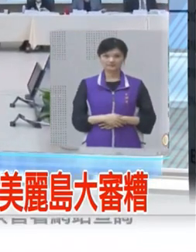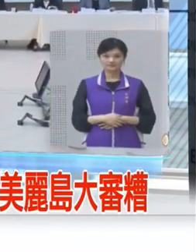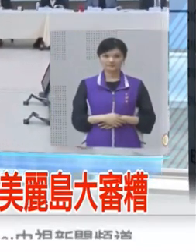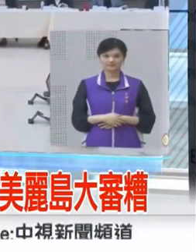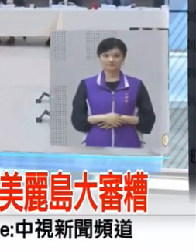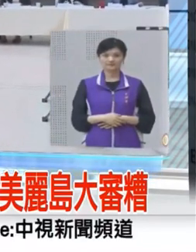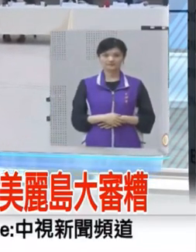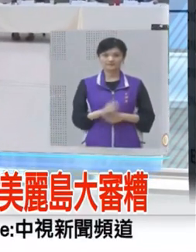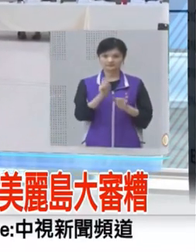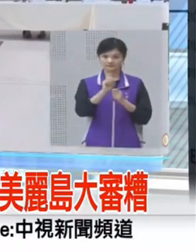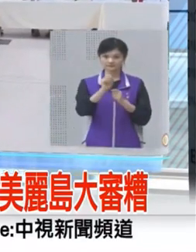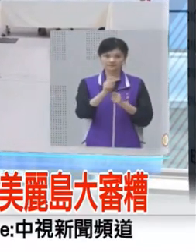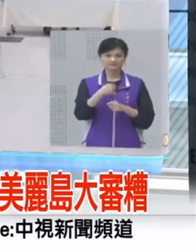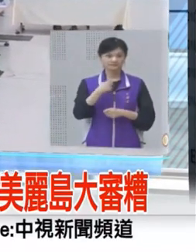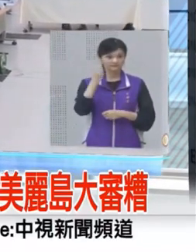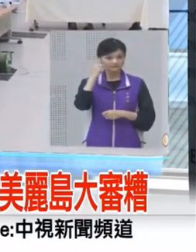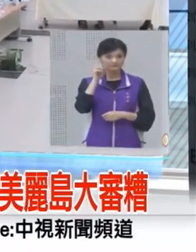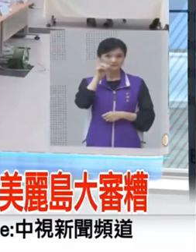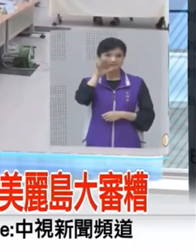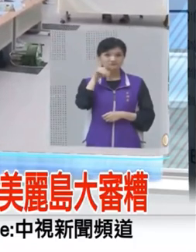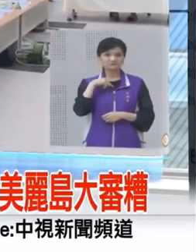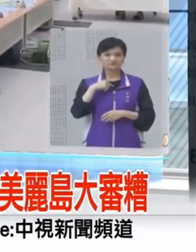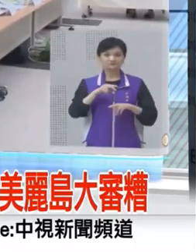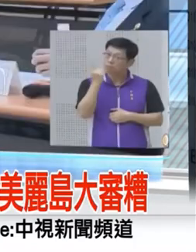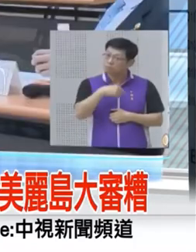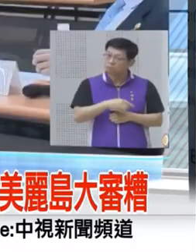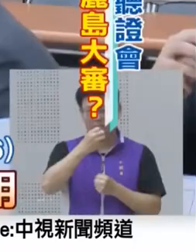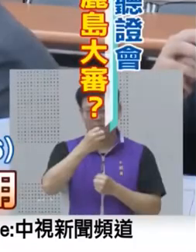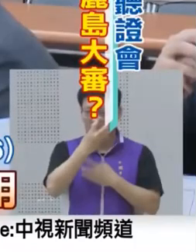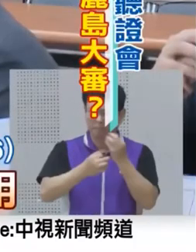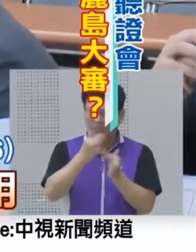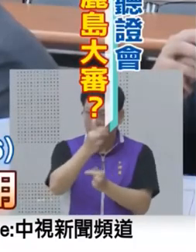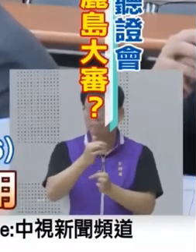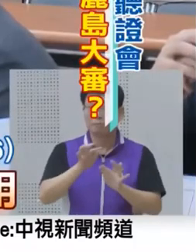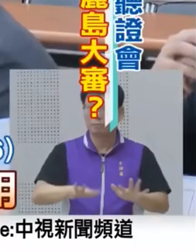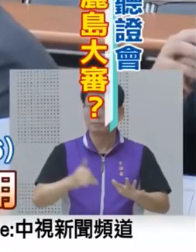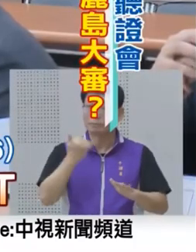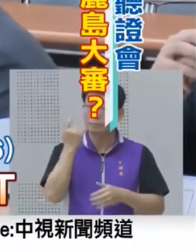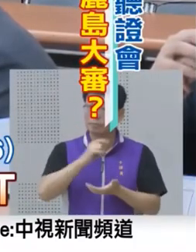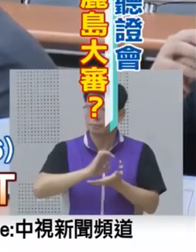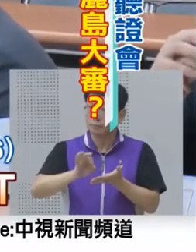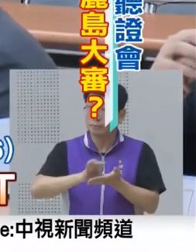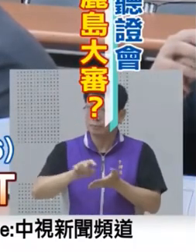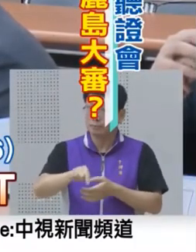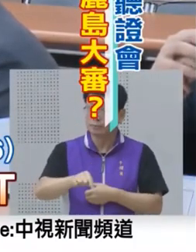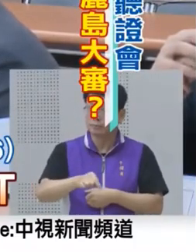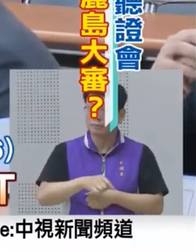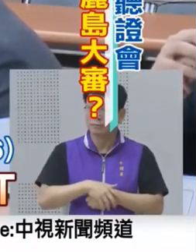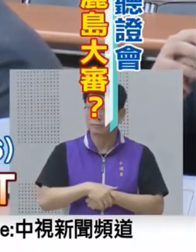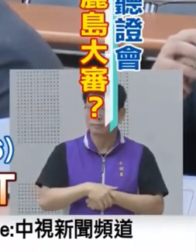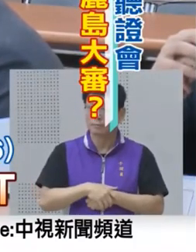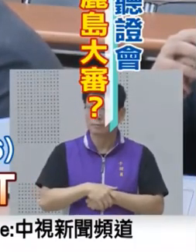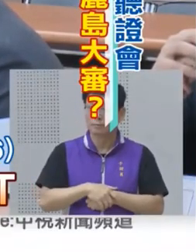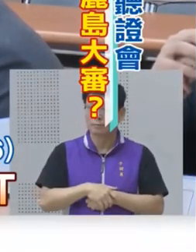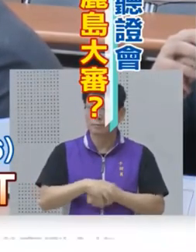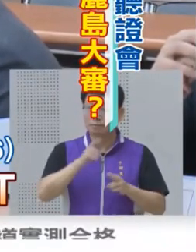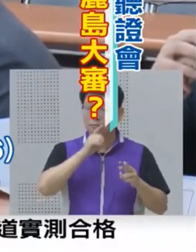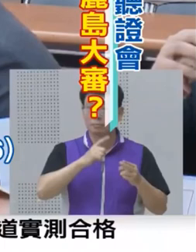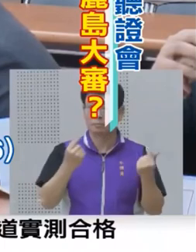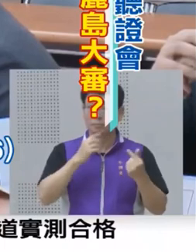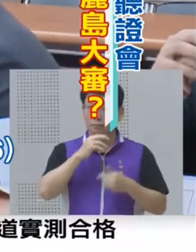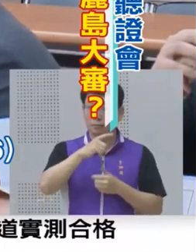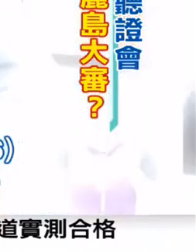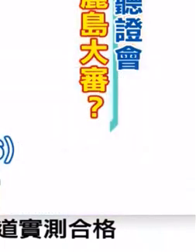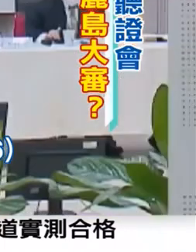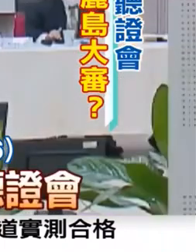湾很重要的价值，不应该被不公不义所限制。 现场可不可以使用这个电子设备